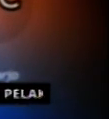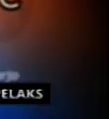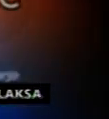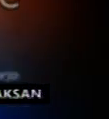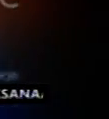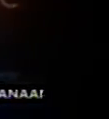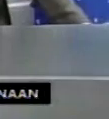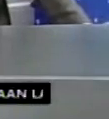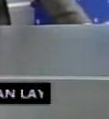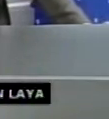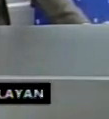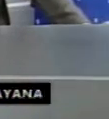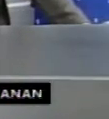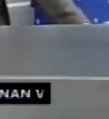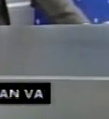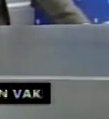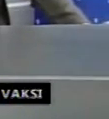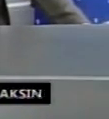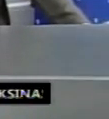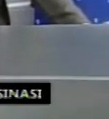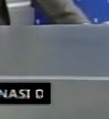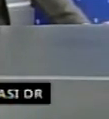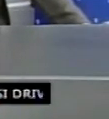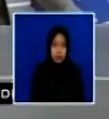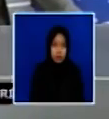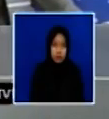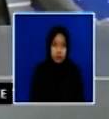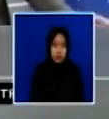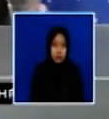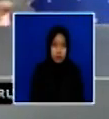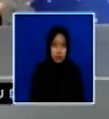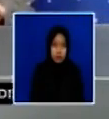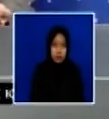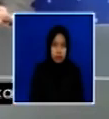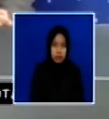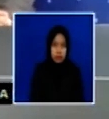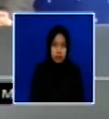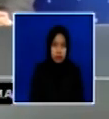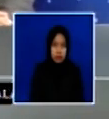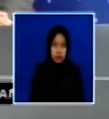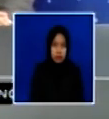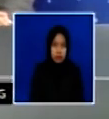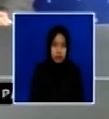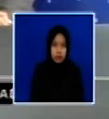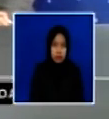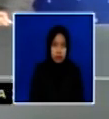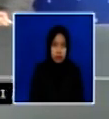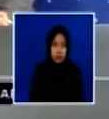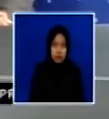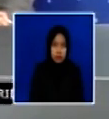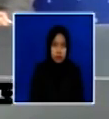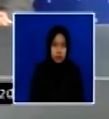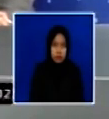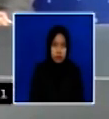Oh ya sudah kita lanjutkan game formasi berikutnya bencana membawa berkah gitulah bergaya yang